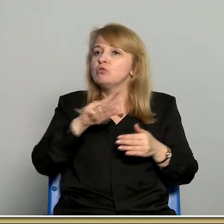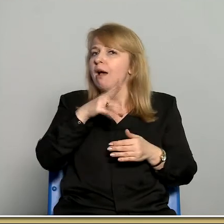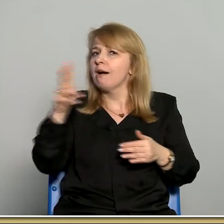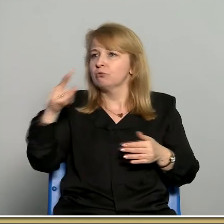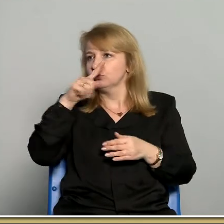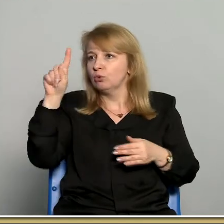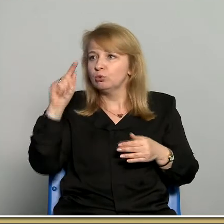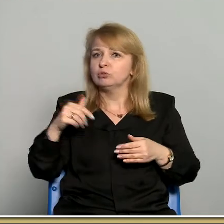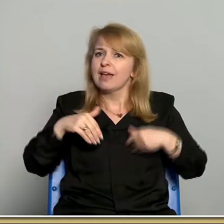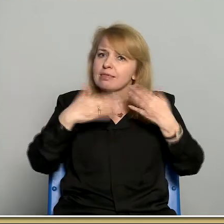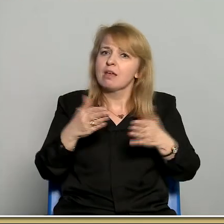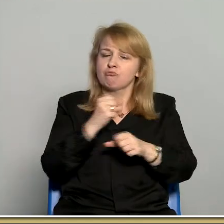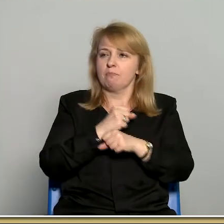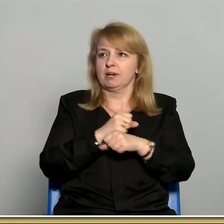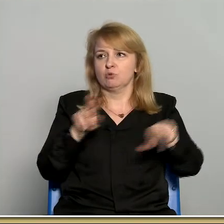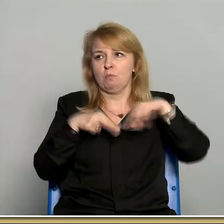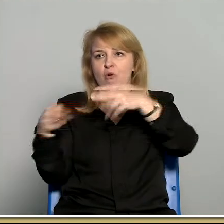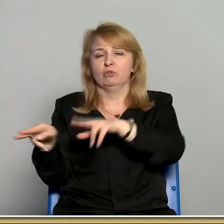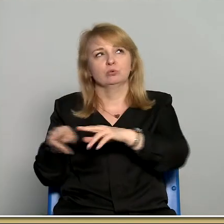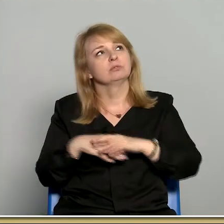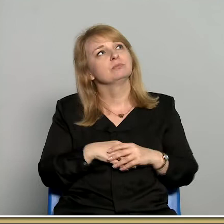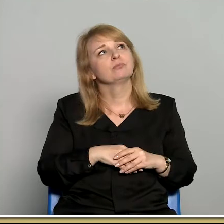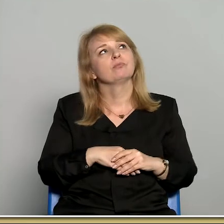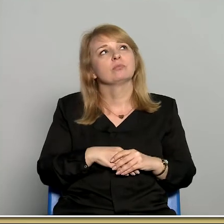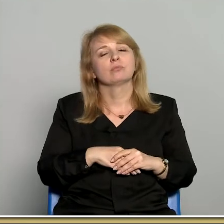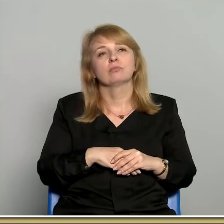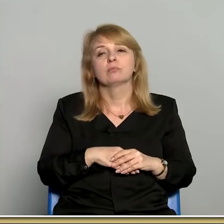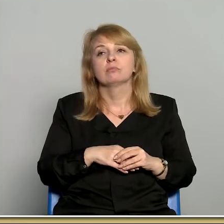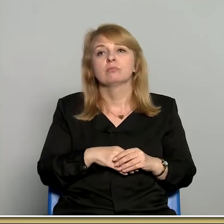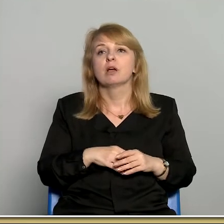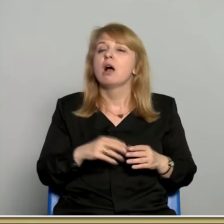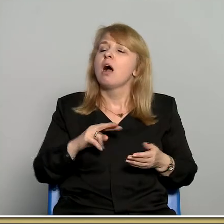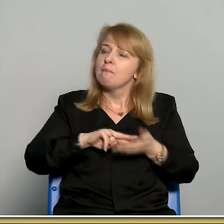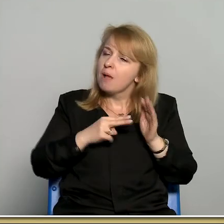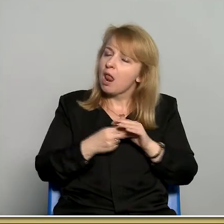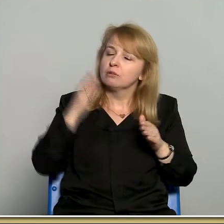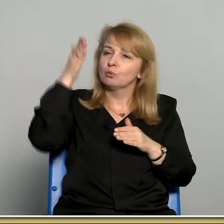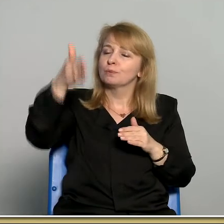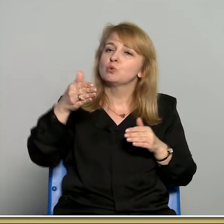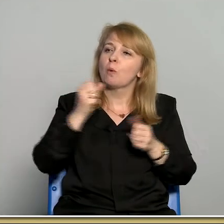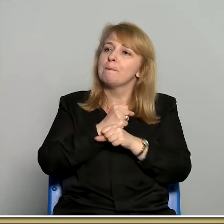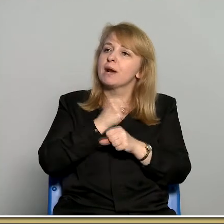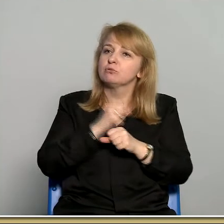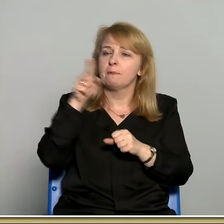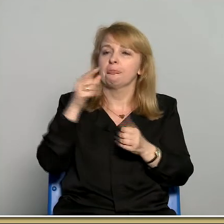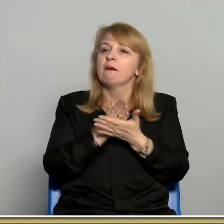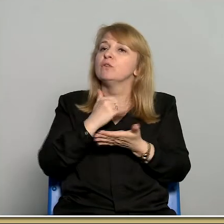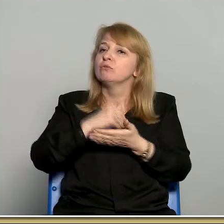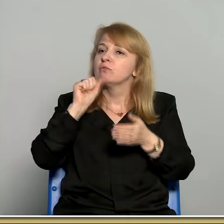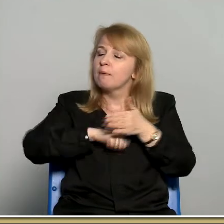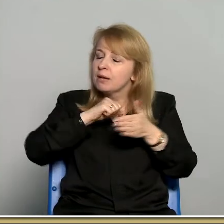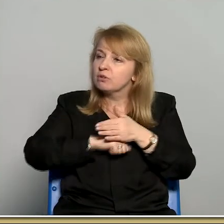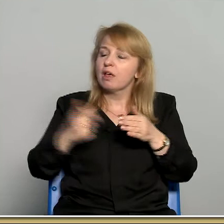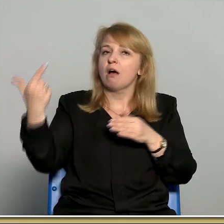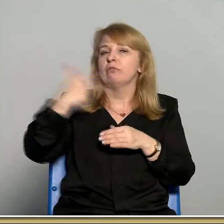osoby przywrócić do rynku pracy. Prognoza liczby pracujących dla Mazowsza do roku 2020